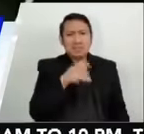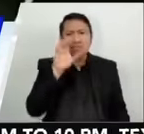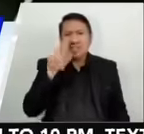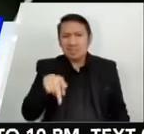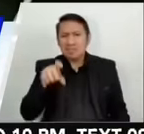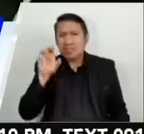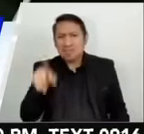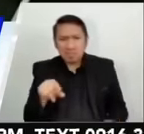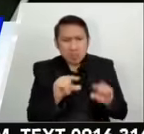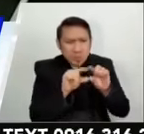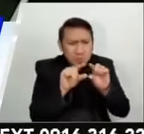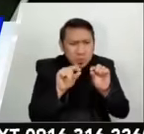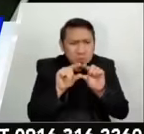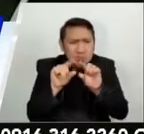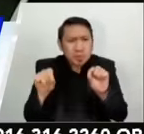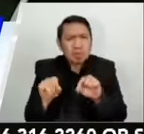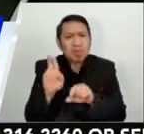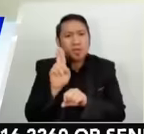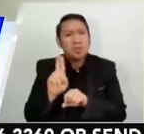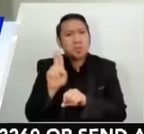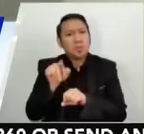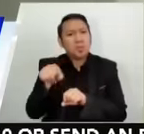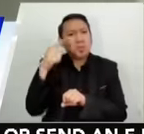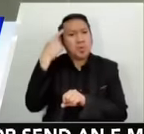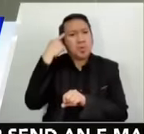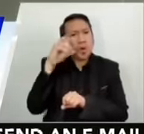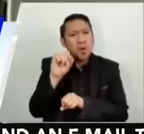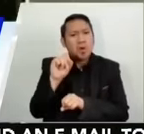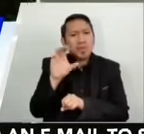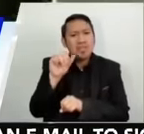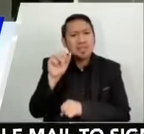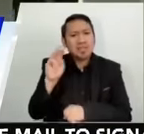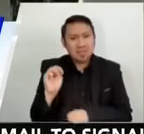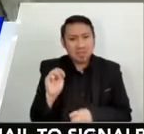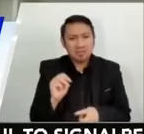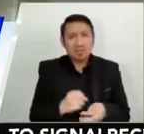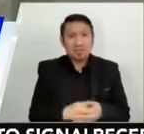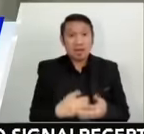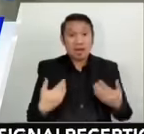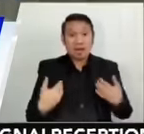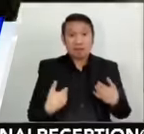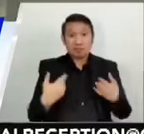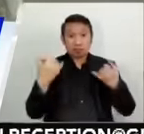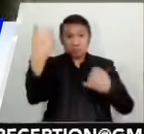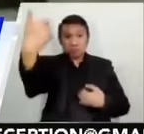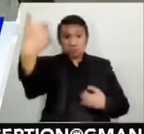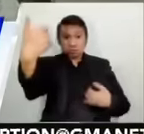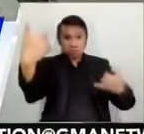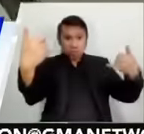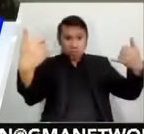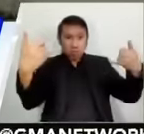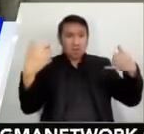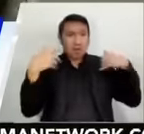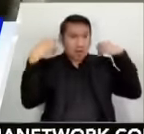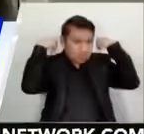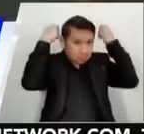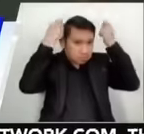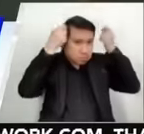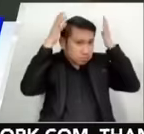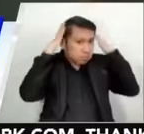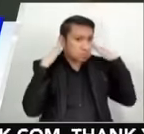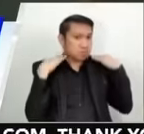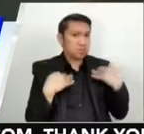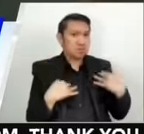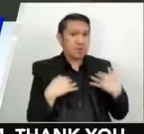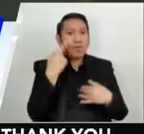na ginagamit raw sa scamming activities may studio rin na may equipment at wigs Para raw sa lov scam Ah